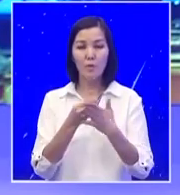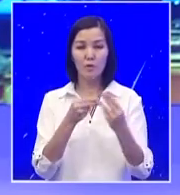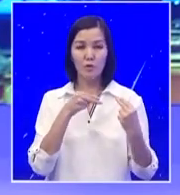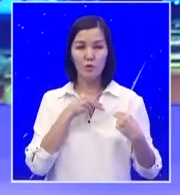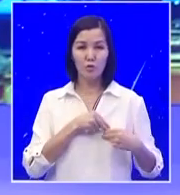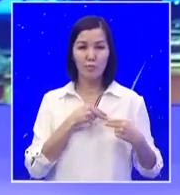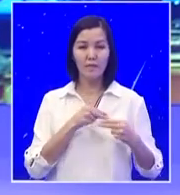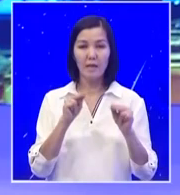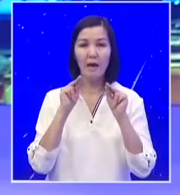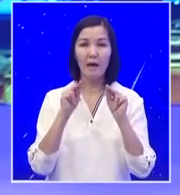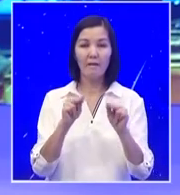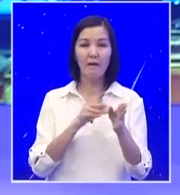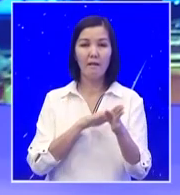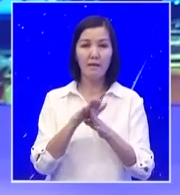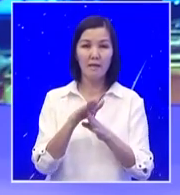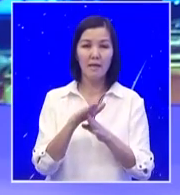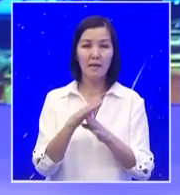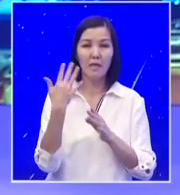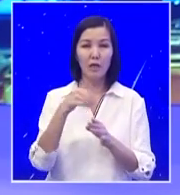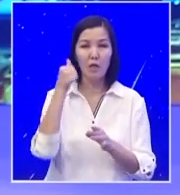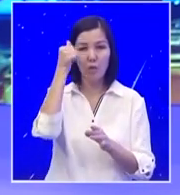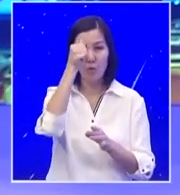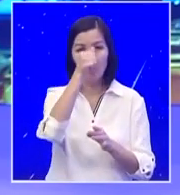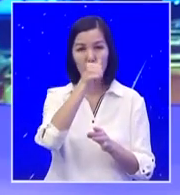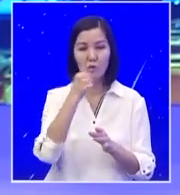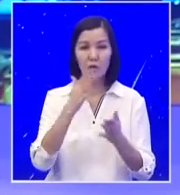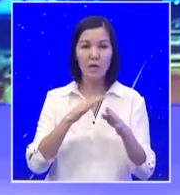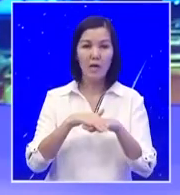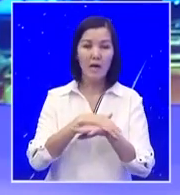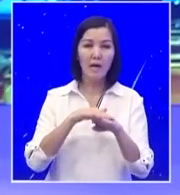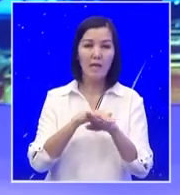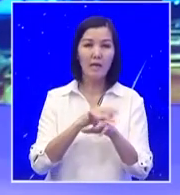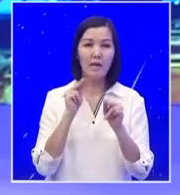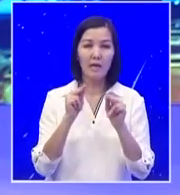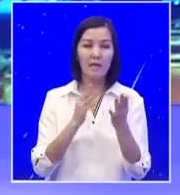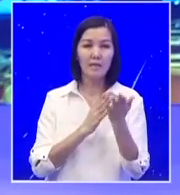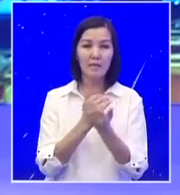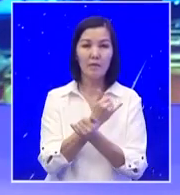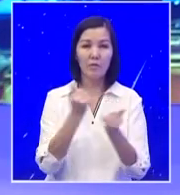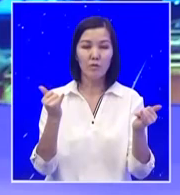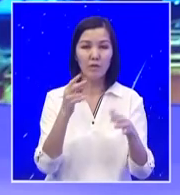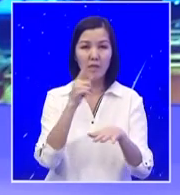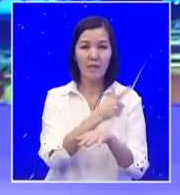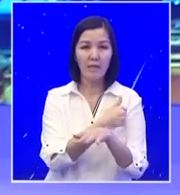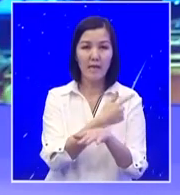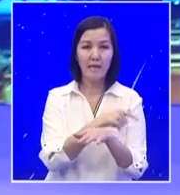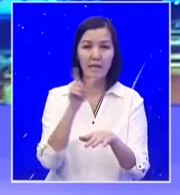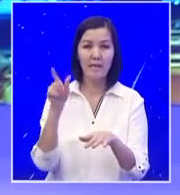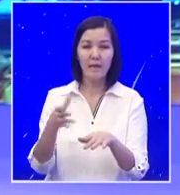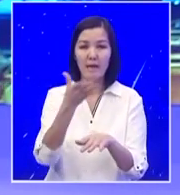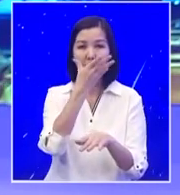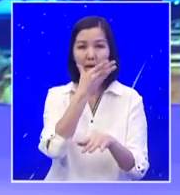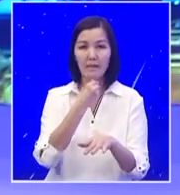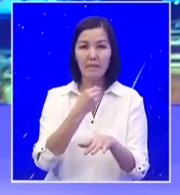Мамандығына адал жан, жарты ғасырдан астам уақыт халыққа қалтқысыз қызмет еткен дәрігер. Бүгінде ел мерейіне бөленіп, әдемі қартайып